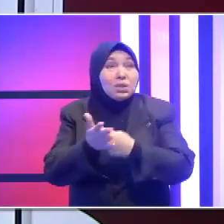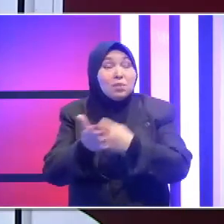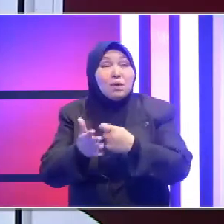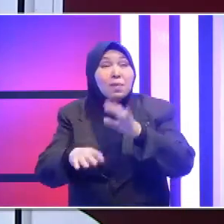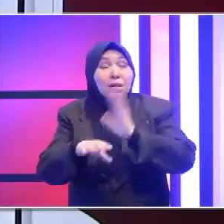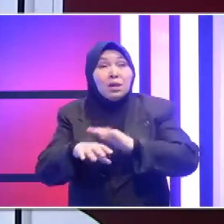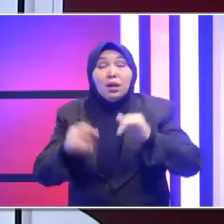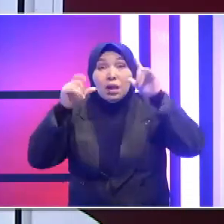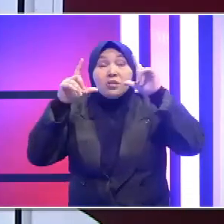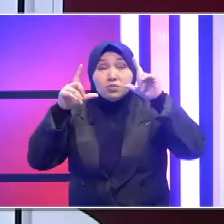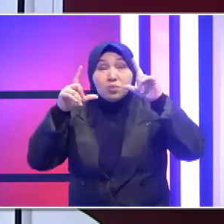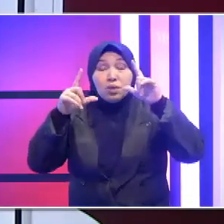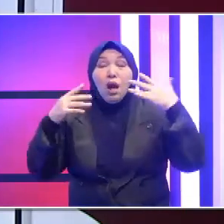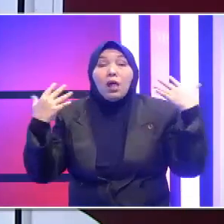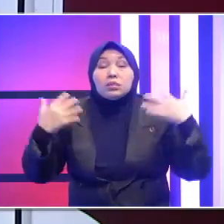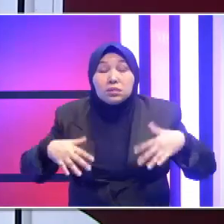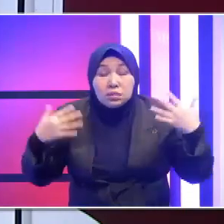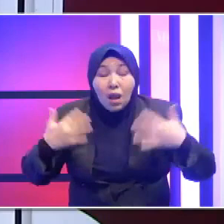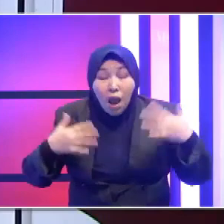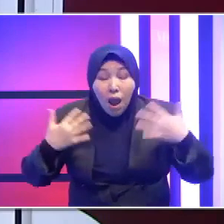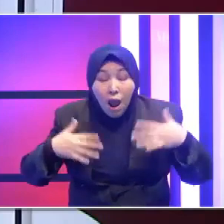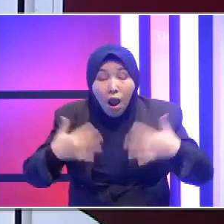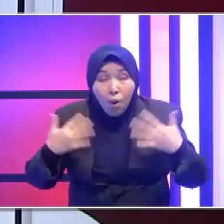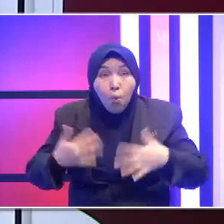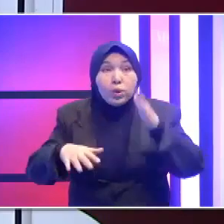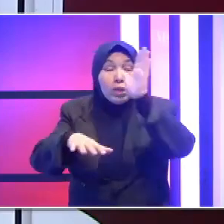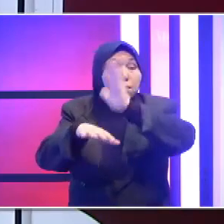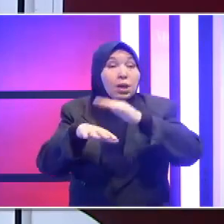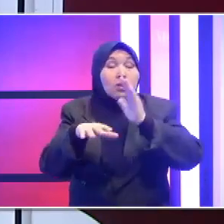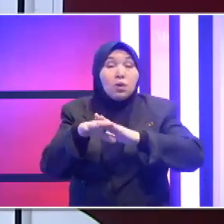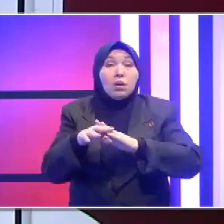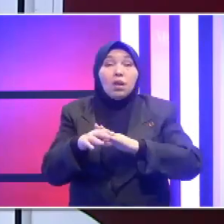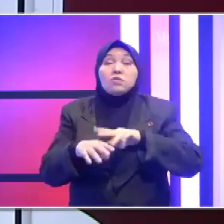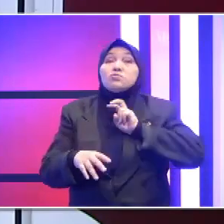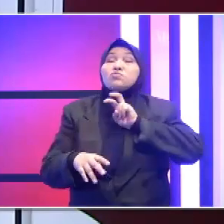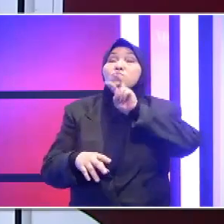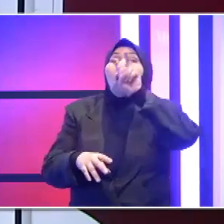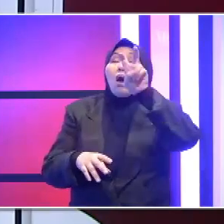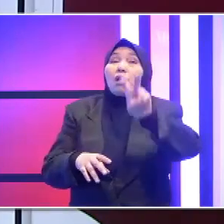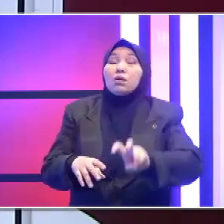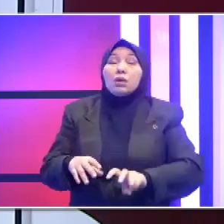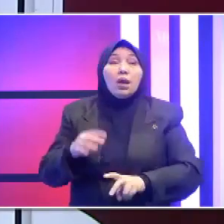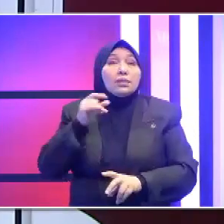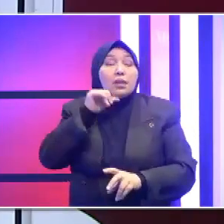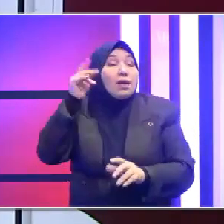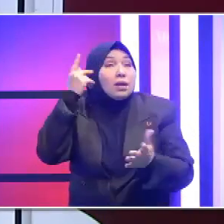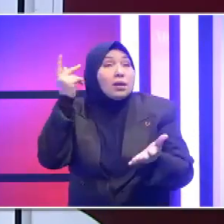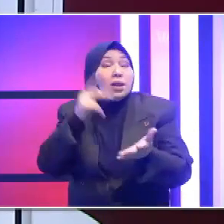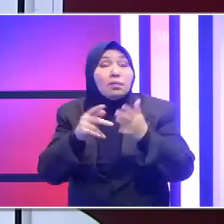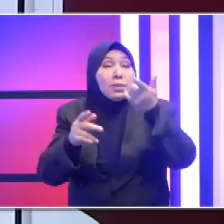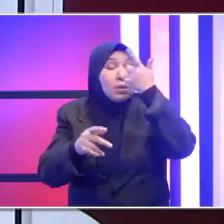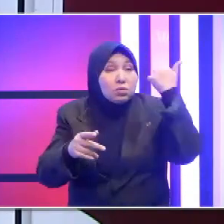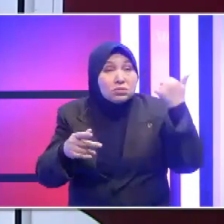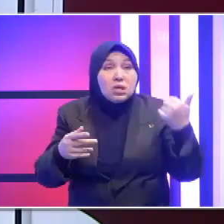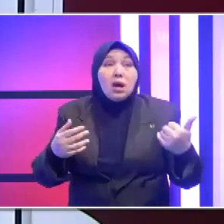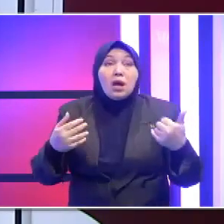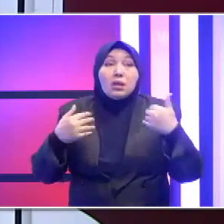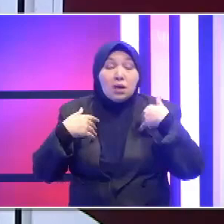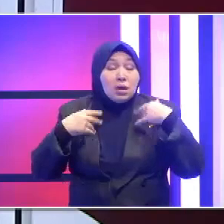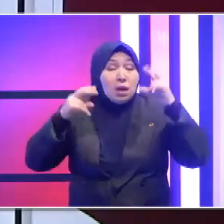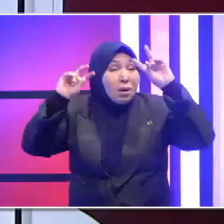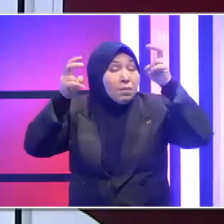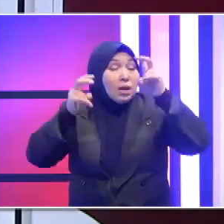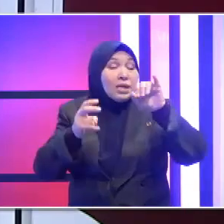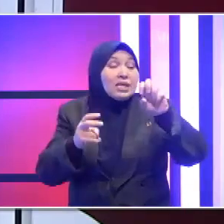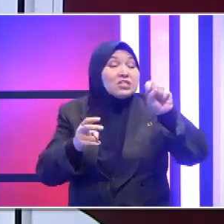terkejut Nabi Musa takut yang dipanggil oleh sesuatu sumber suara yang tidak dikenali kerana beliau Ade Ade Isyu